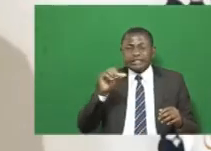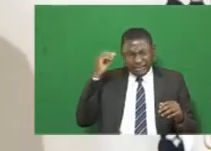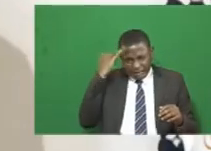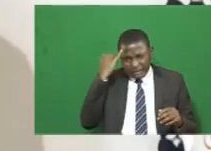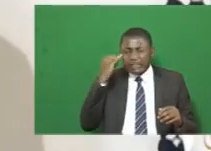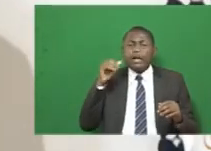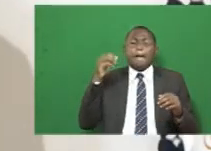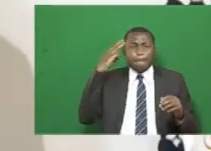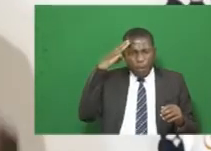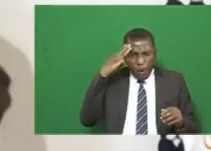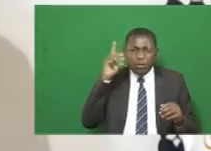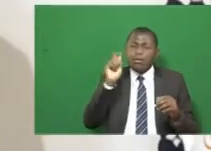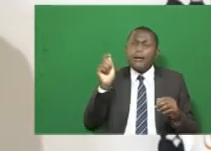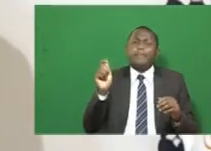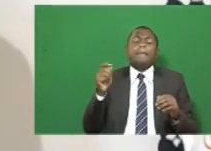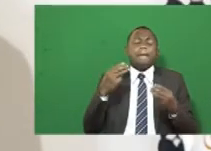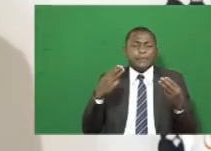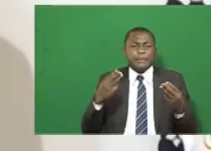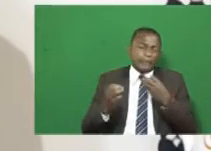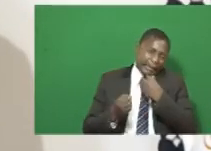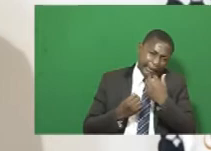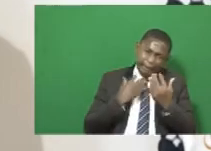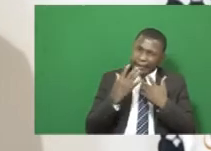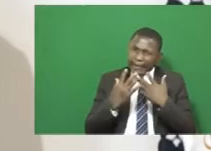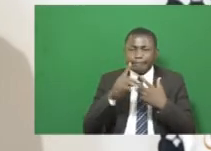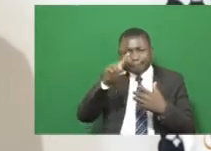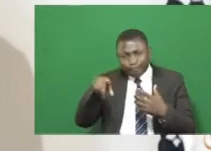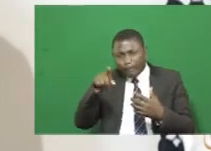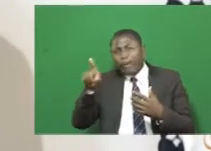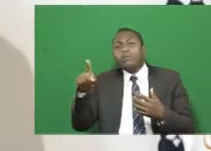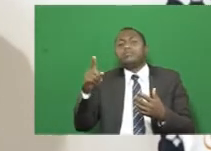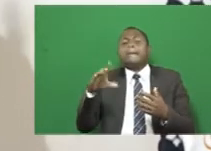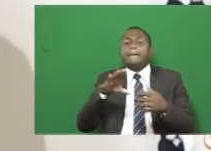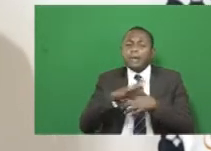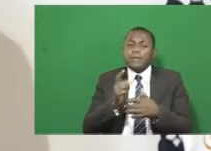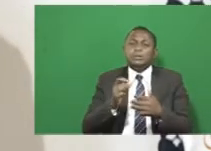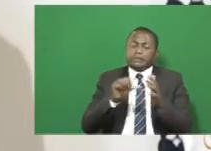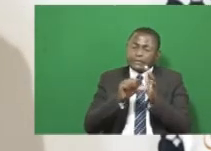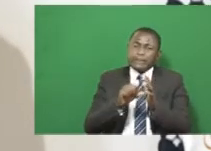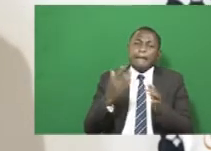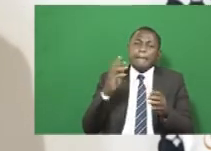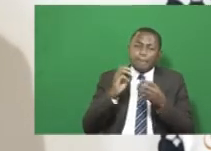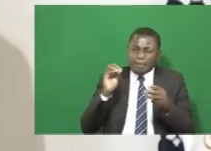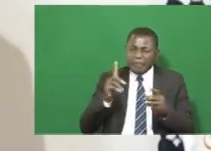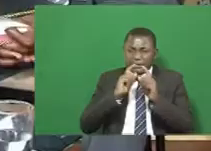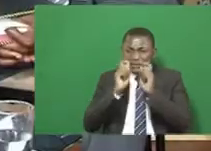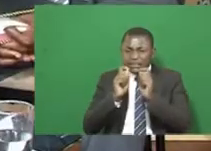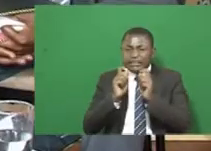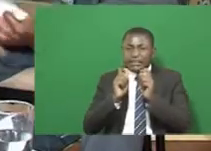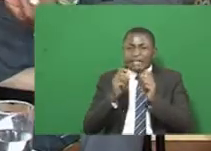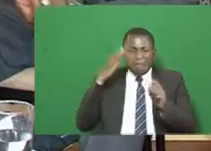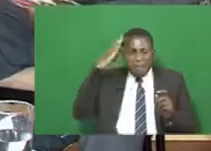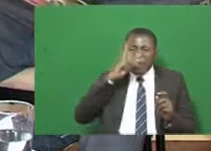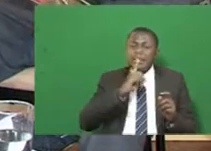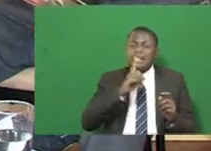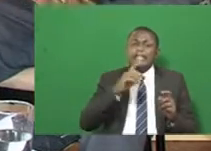ya apo. Ano wanzo kukotu wane watendi. Wachitimbi zira kufungwa ya kuti sabata arisi na basa. But musa